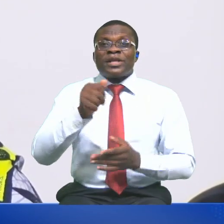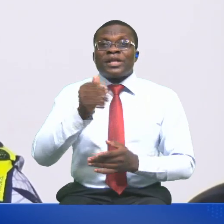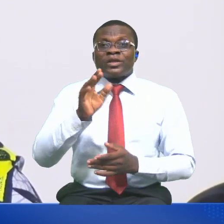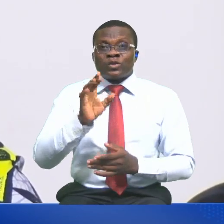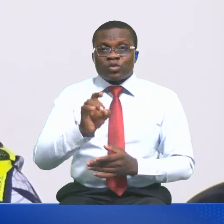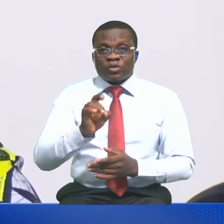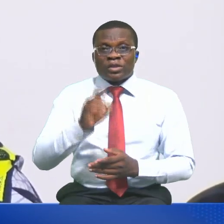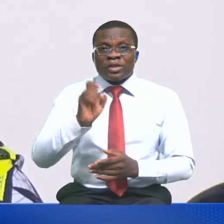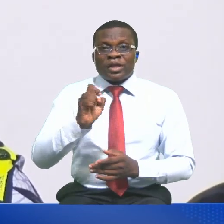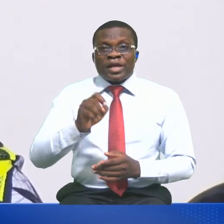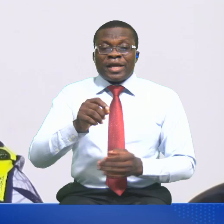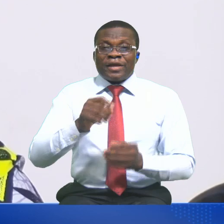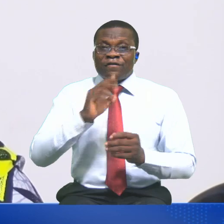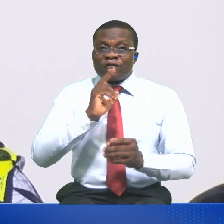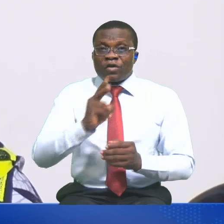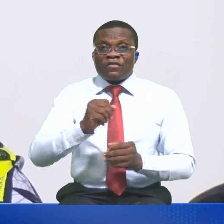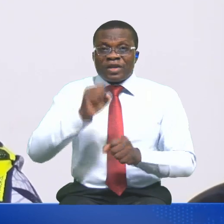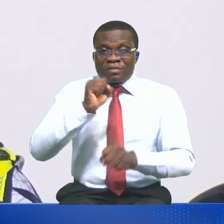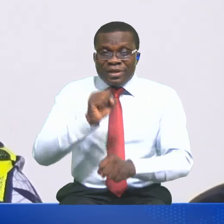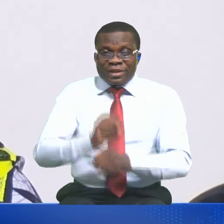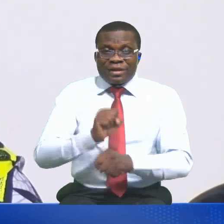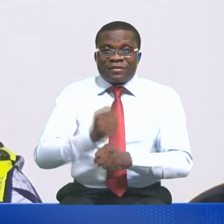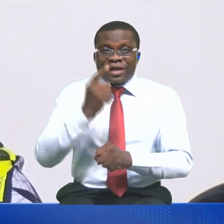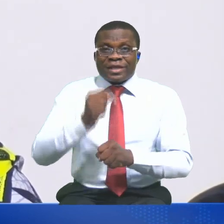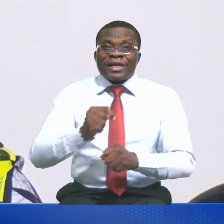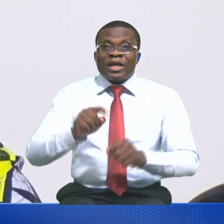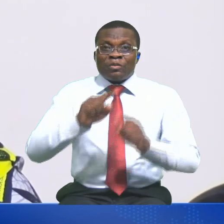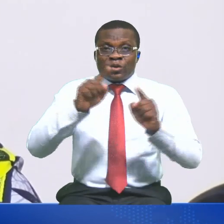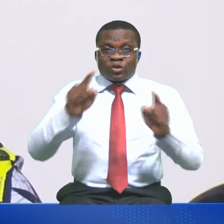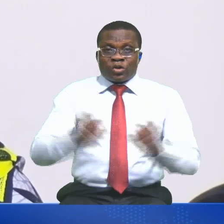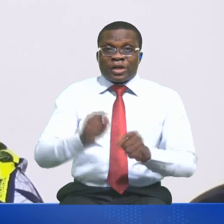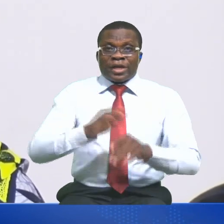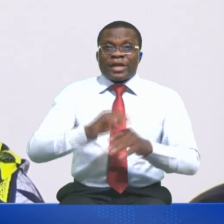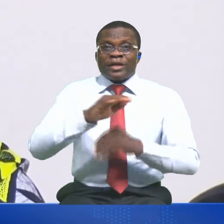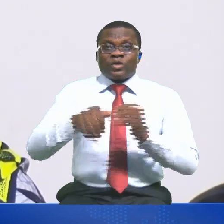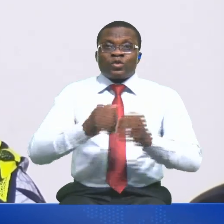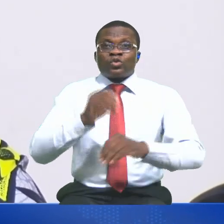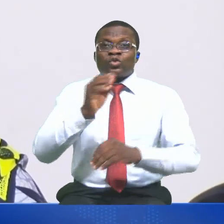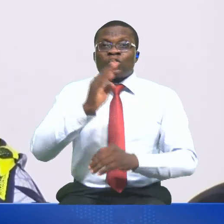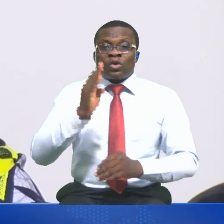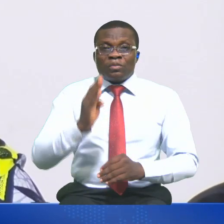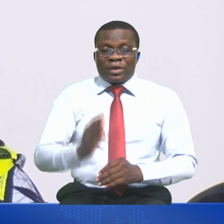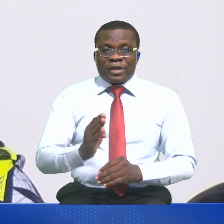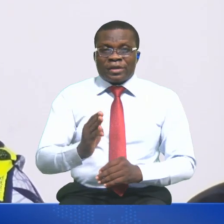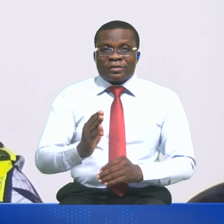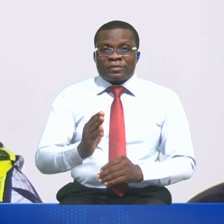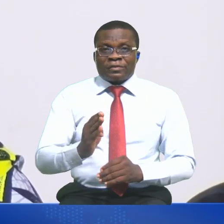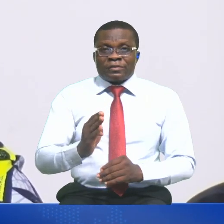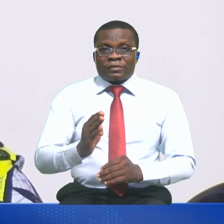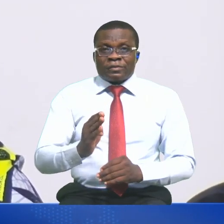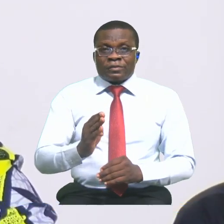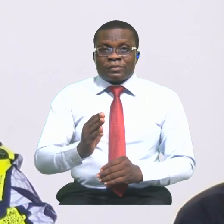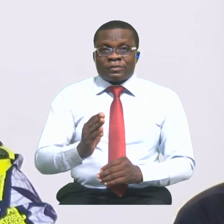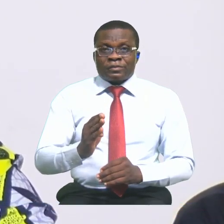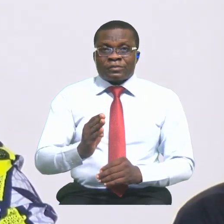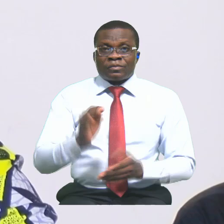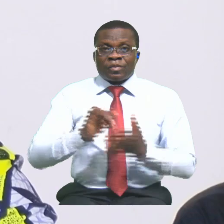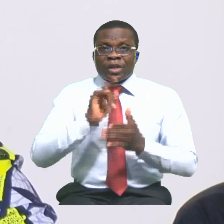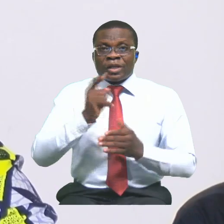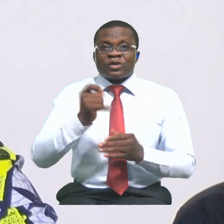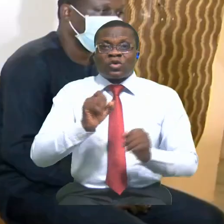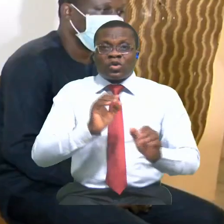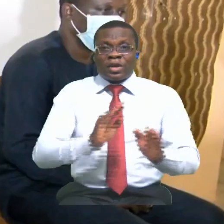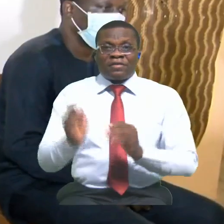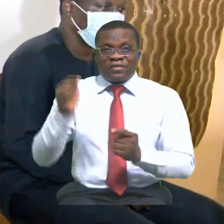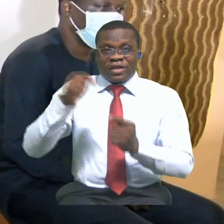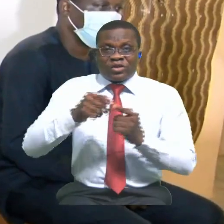il faut véritablement travailler pour son ancrage sur toute l'étendue du territoire national. C'est ce qu'on a fait